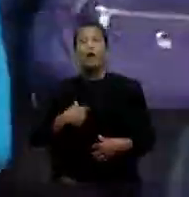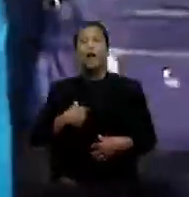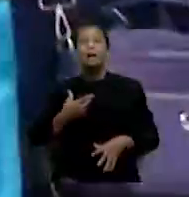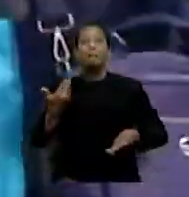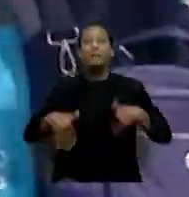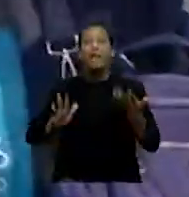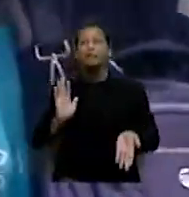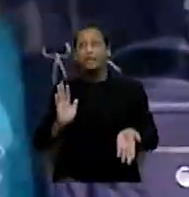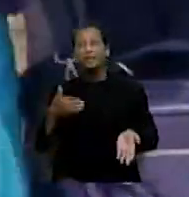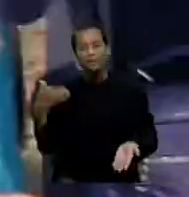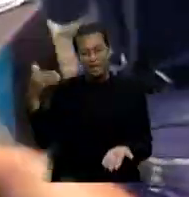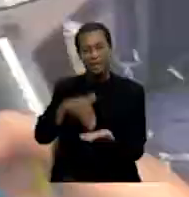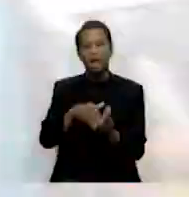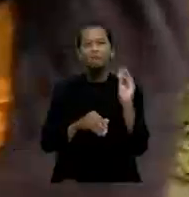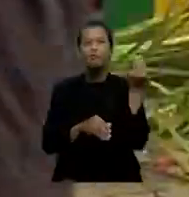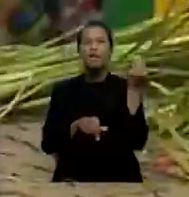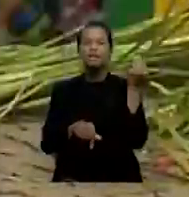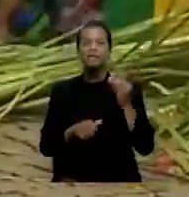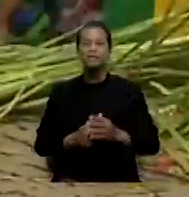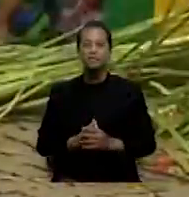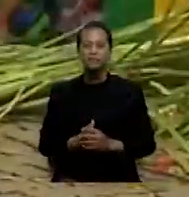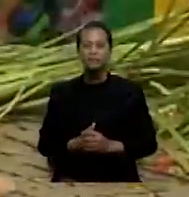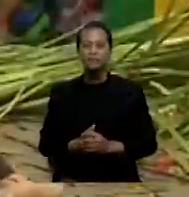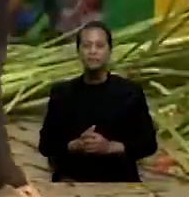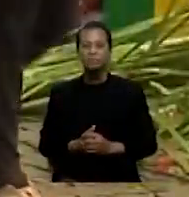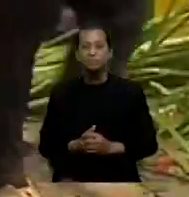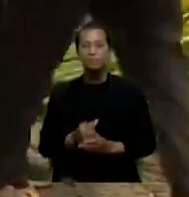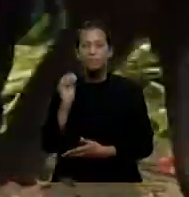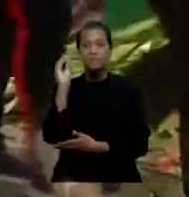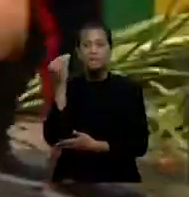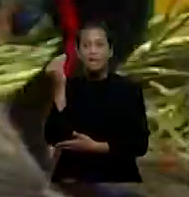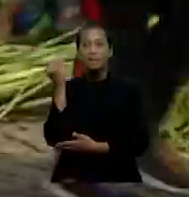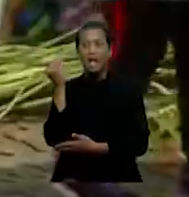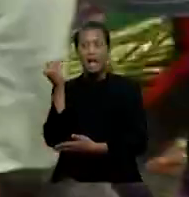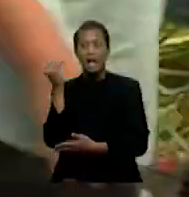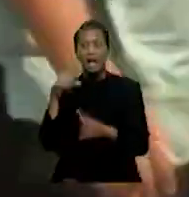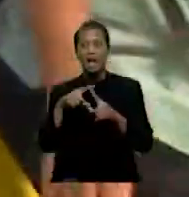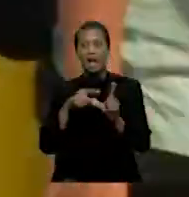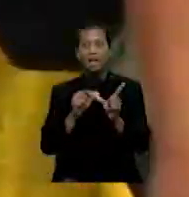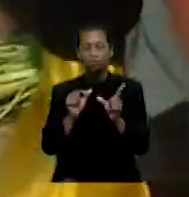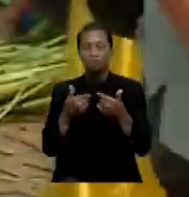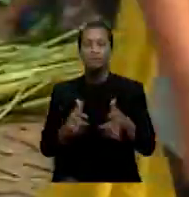Ore! Dari Jakarta, Ayu Pratiwi, Ade Fatoni, Muhammad Khoirudin, iNews melaporkan.